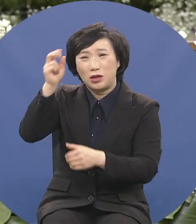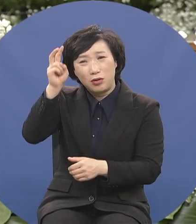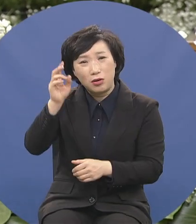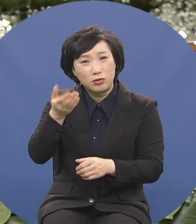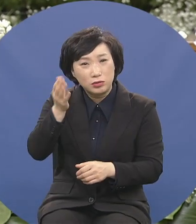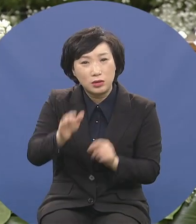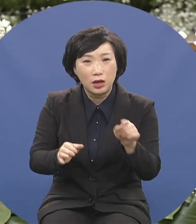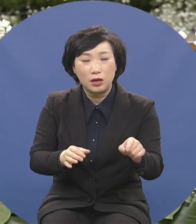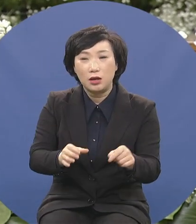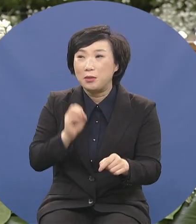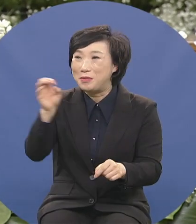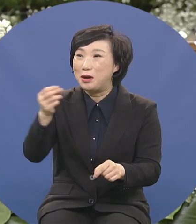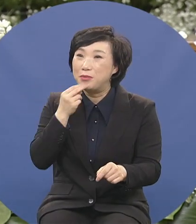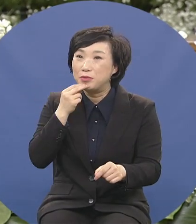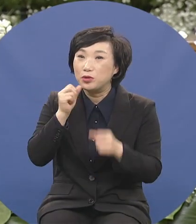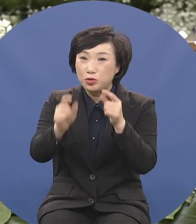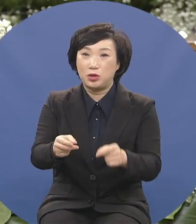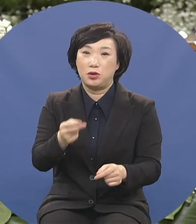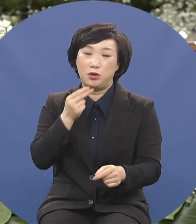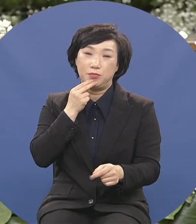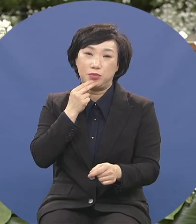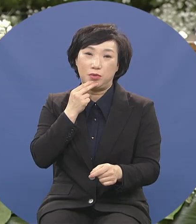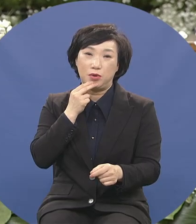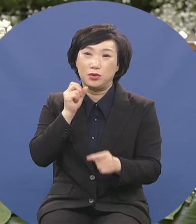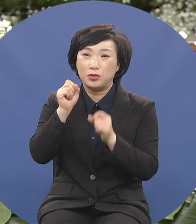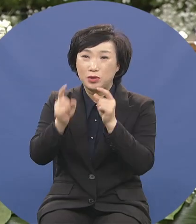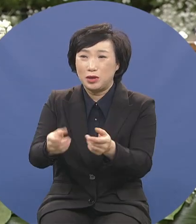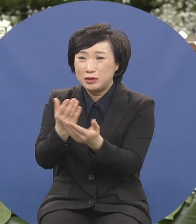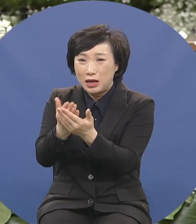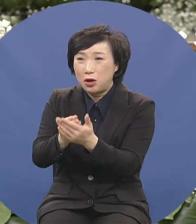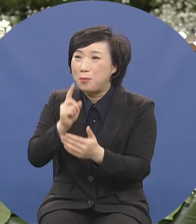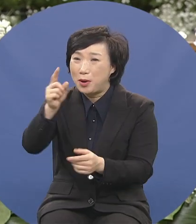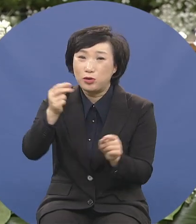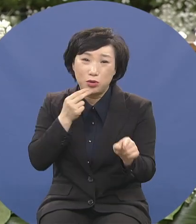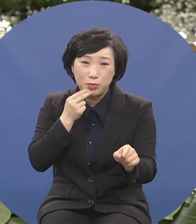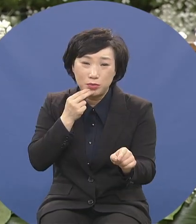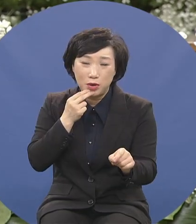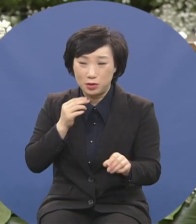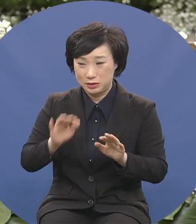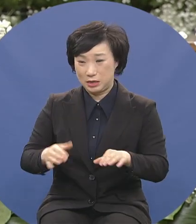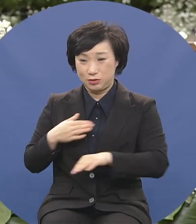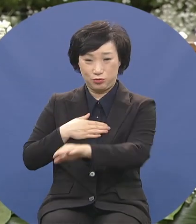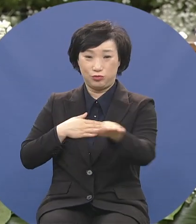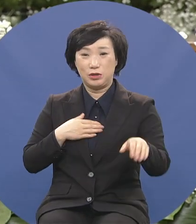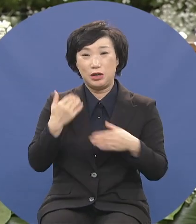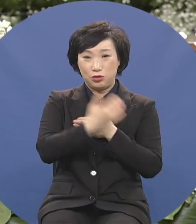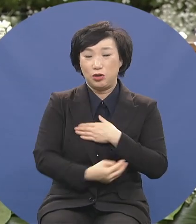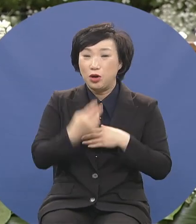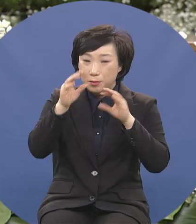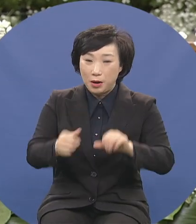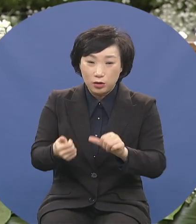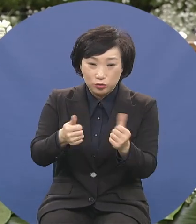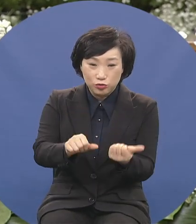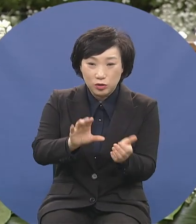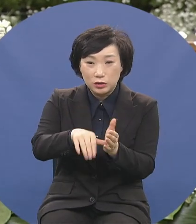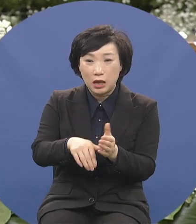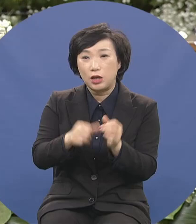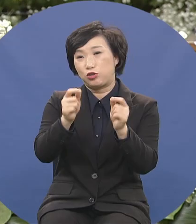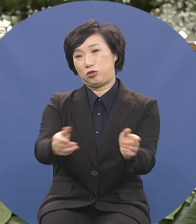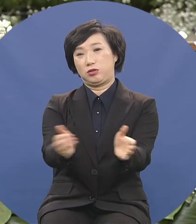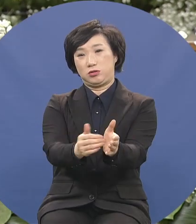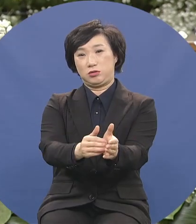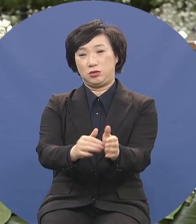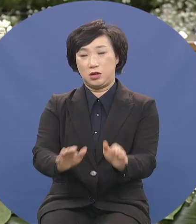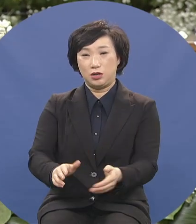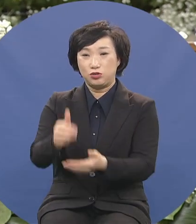없으니까 기회 달라 소리를 못했잖아요. 당신의 육신이 끝나는 그날 기회 없어요.